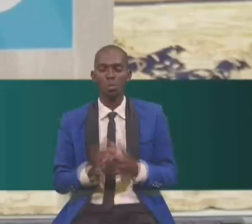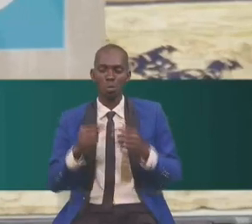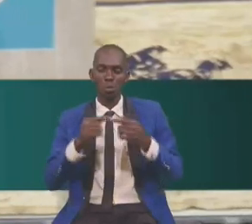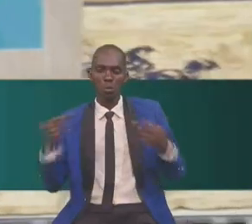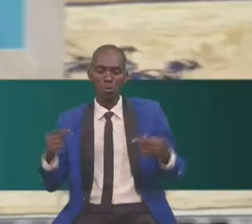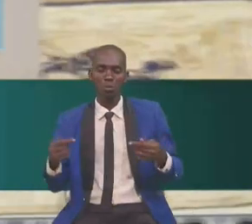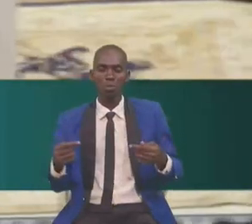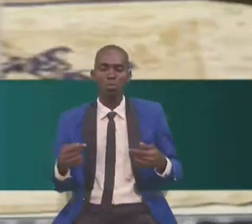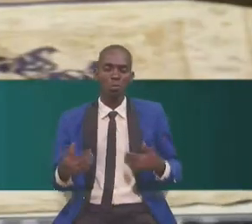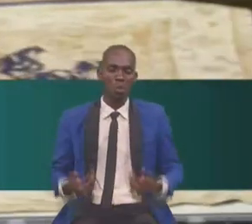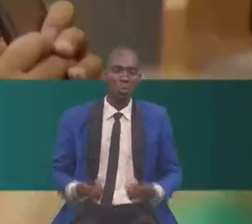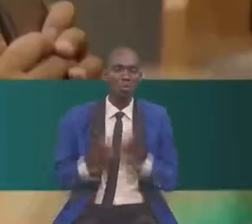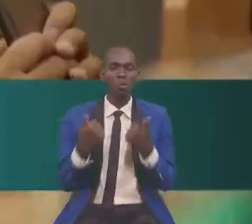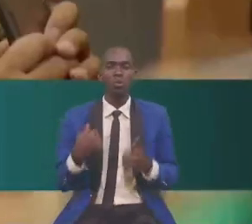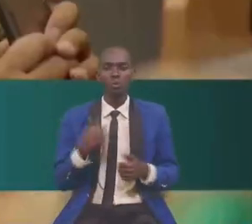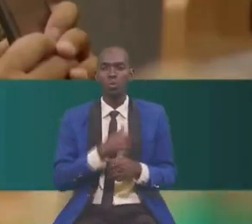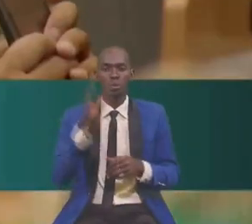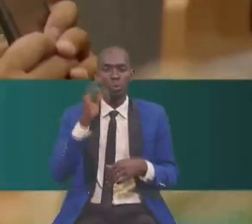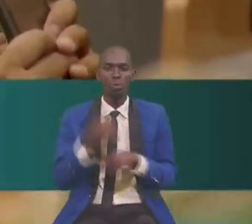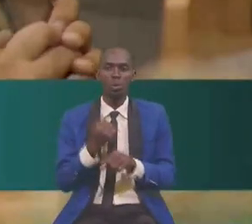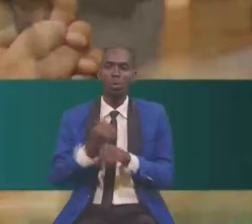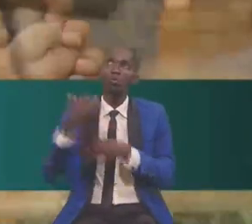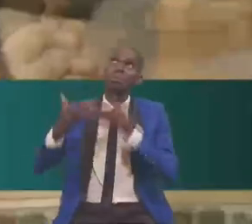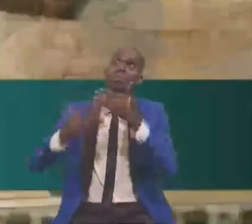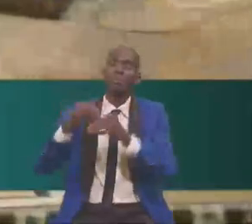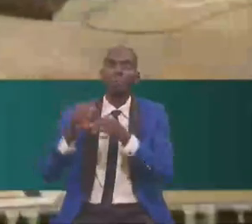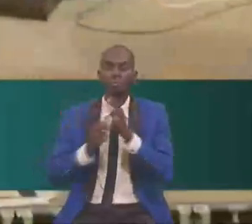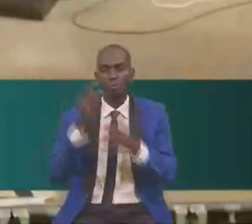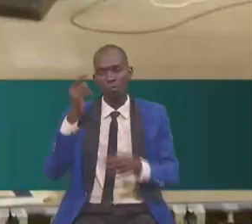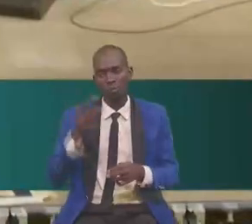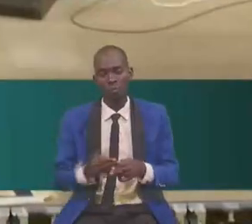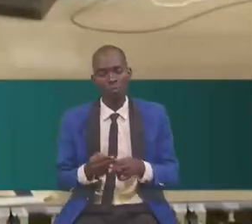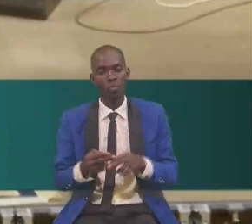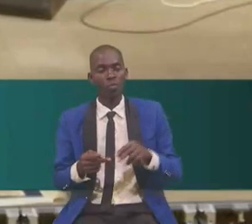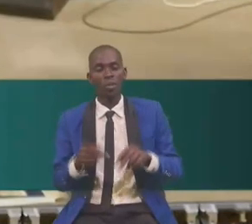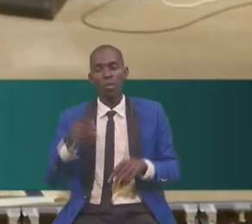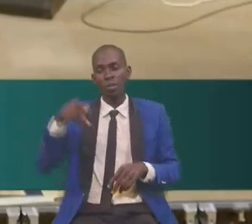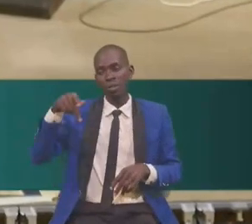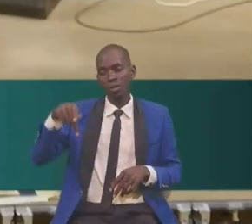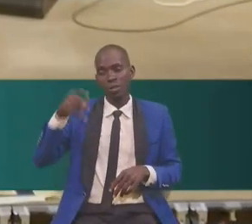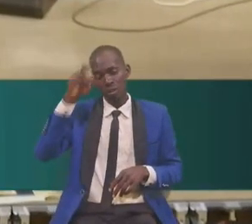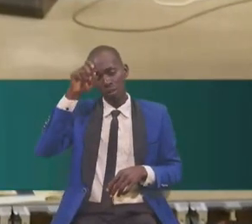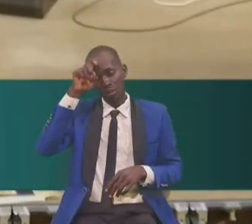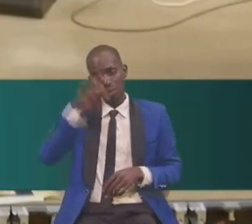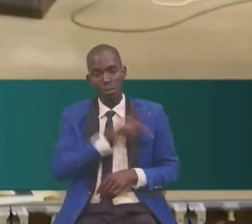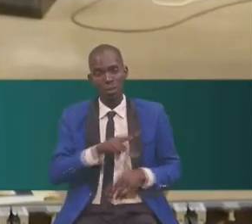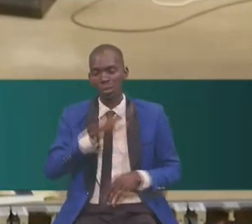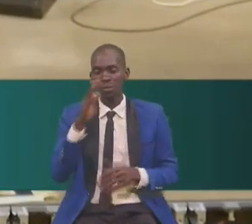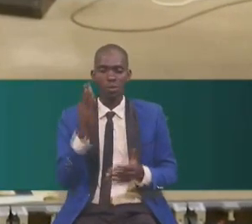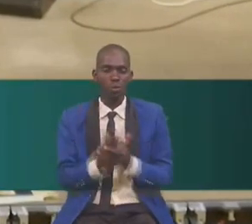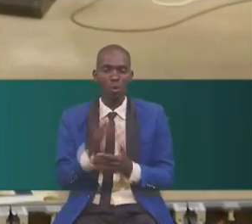Nous allons progresser. Pharaon n'a pas empêché Moïse. Aucun pharaon ne pourra t'arrêter.